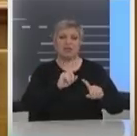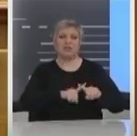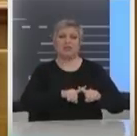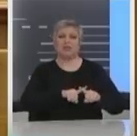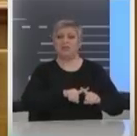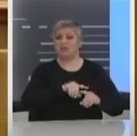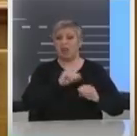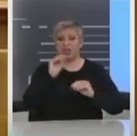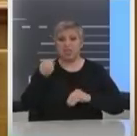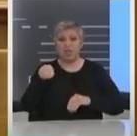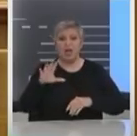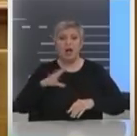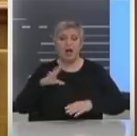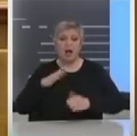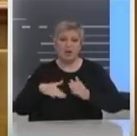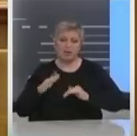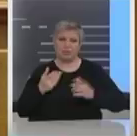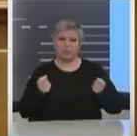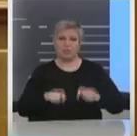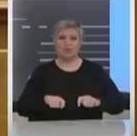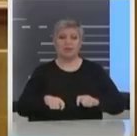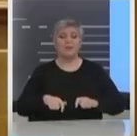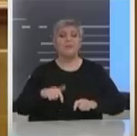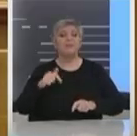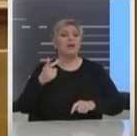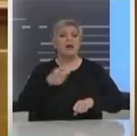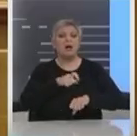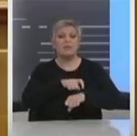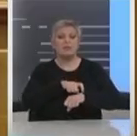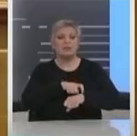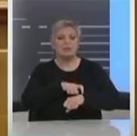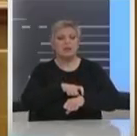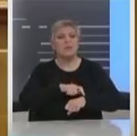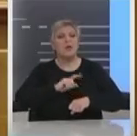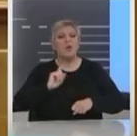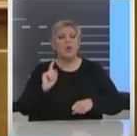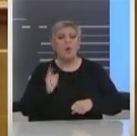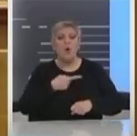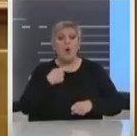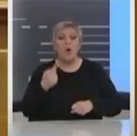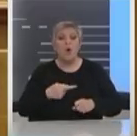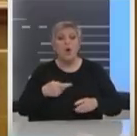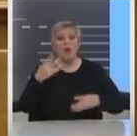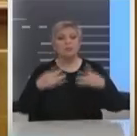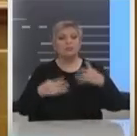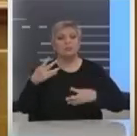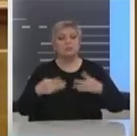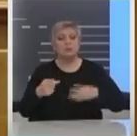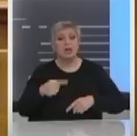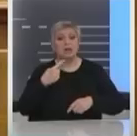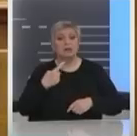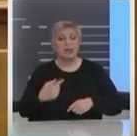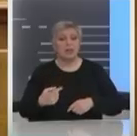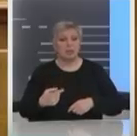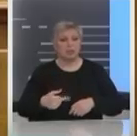ποιοτικοί δείκτες δείχνουν σήμερα μια χώρα παγιδευμένη σε μια βαθμία καθίζηση